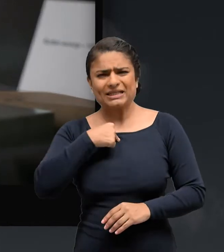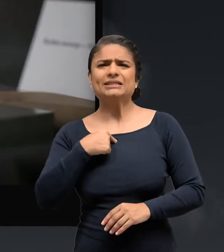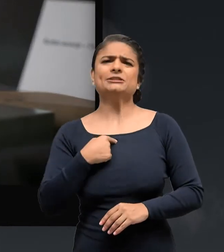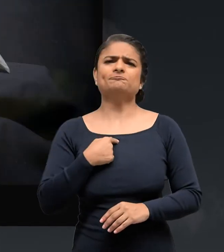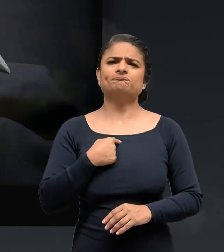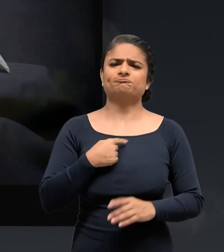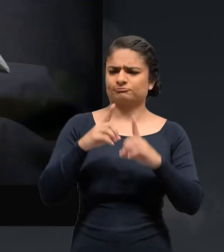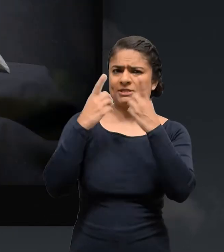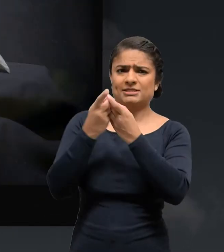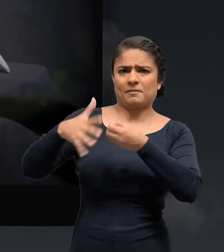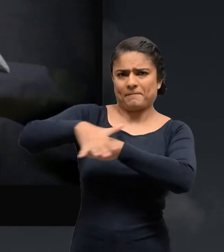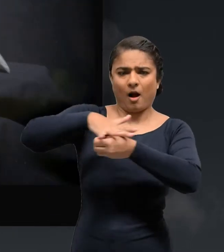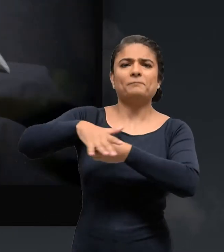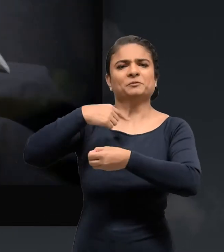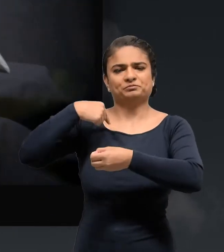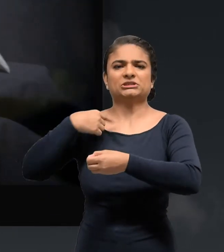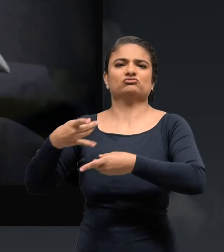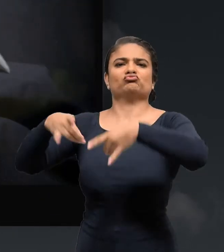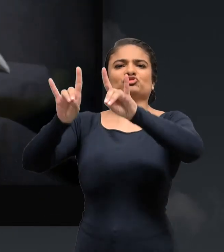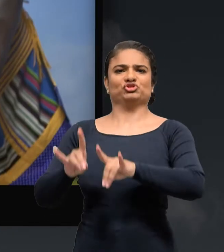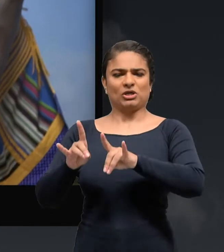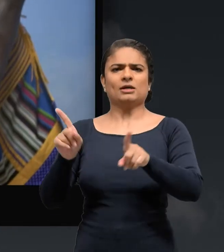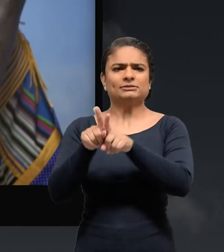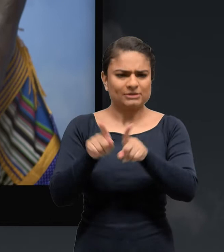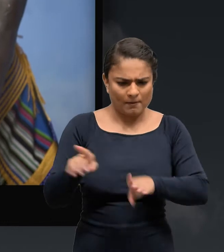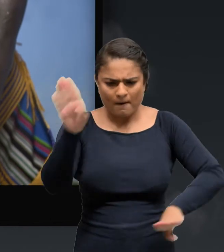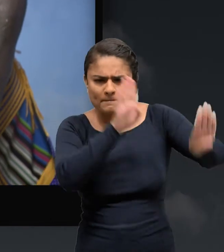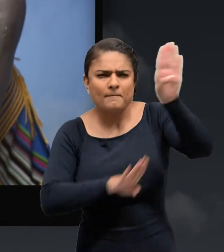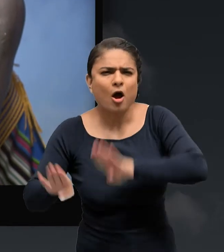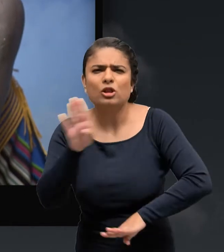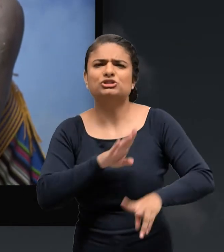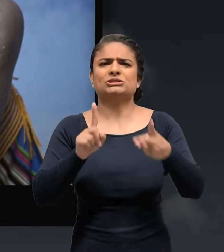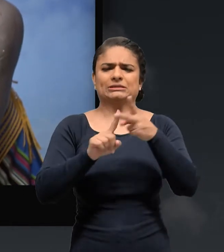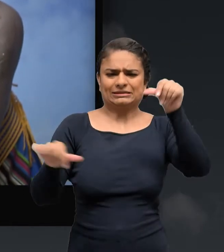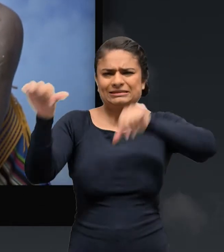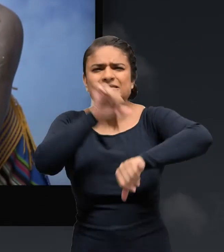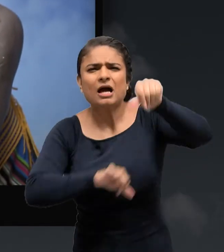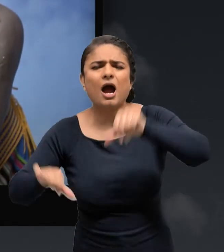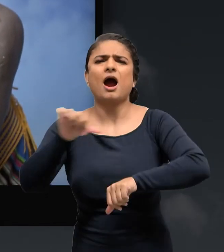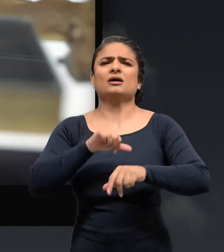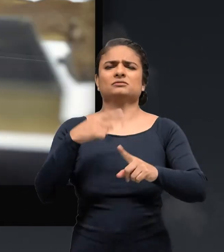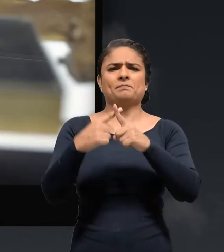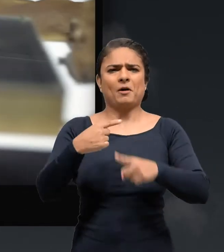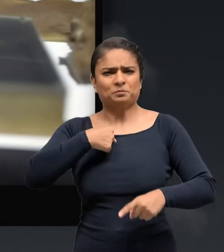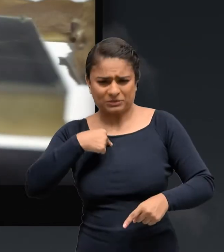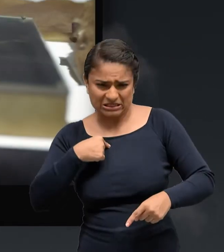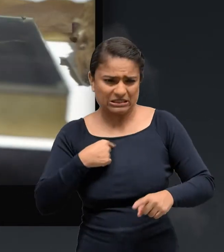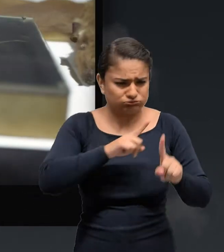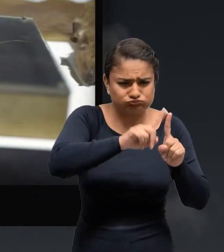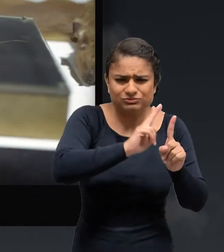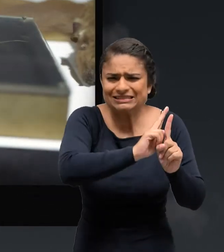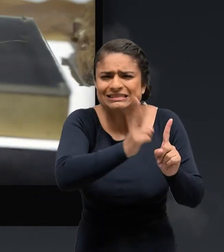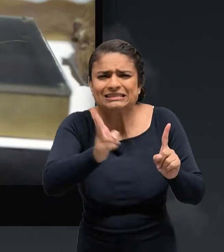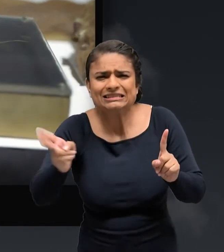Ons is 'n natuurhistoriese museum, so ons het al die biologiese wetenskappe, maar dan ook die menslike wetenskappe. So is regtig iets